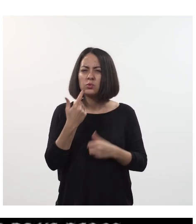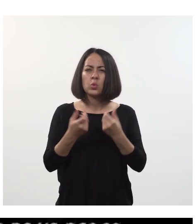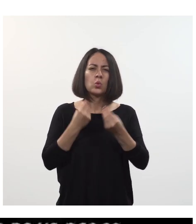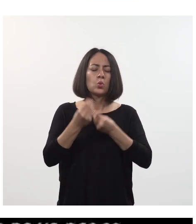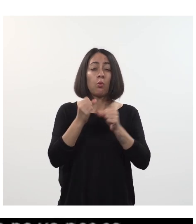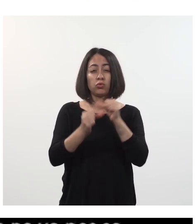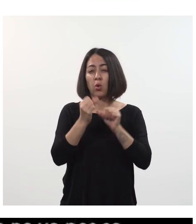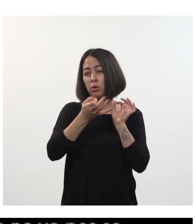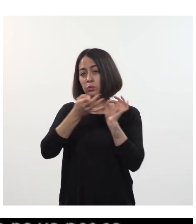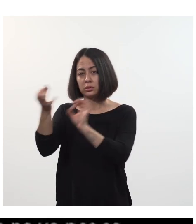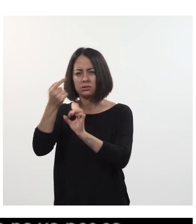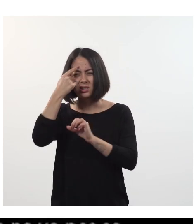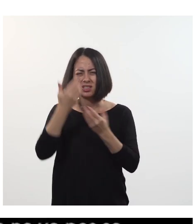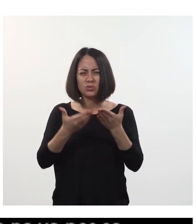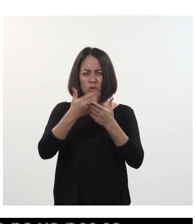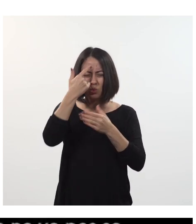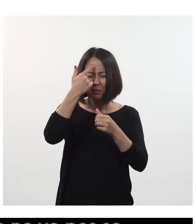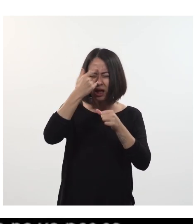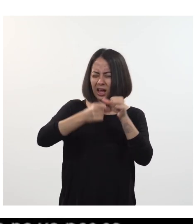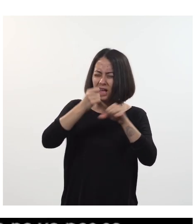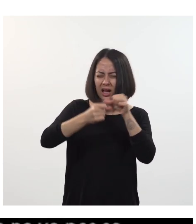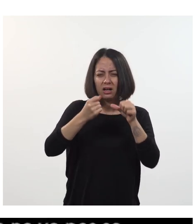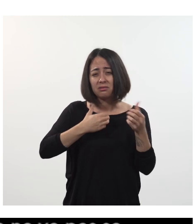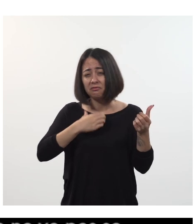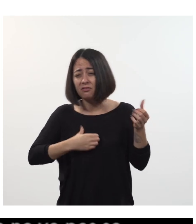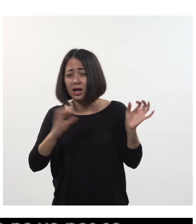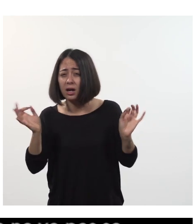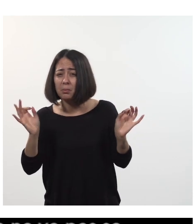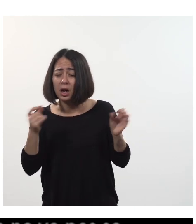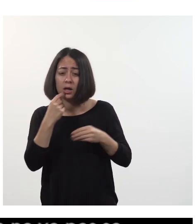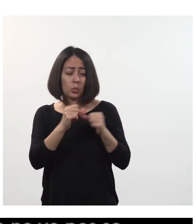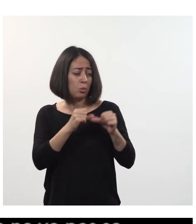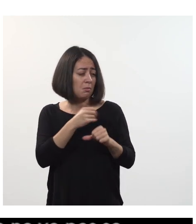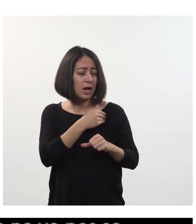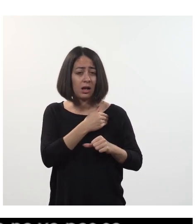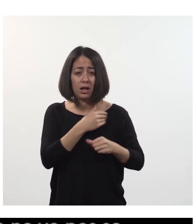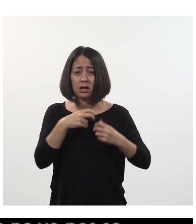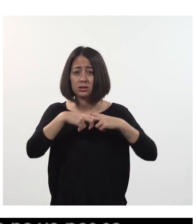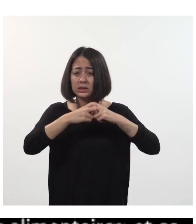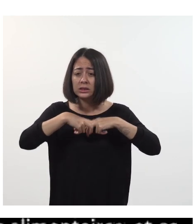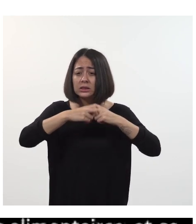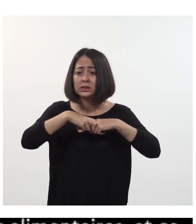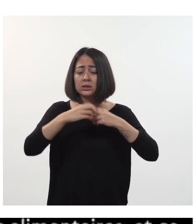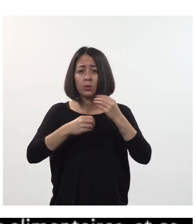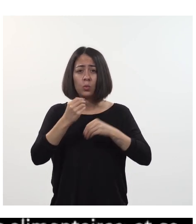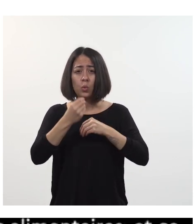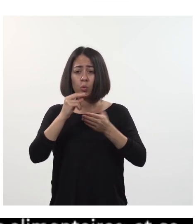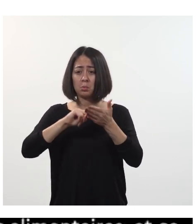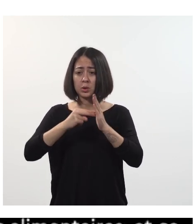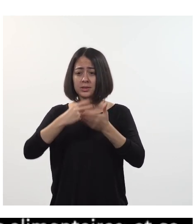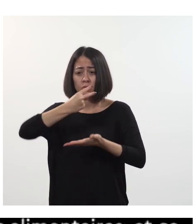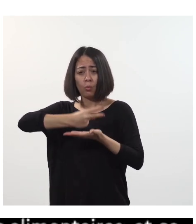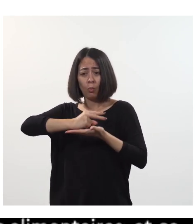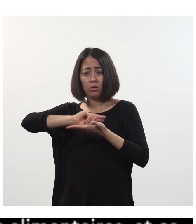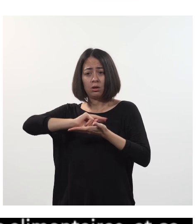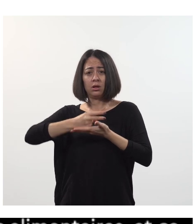a mal, bien sûr, aux articulations, qu'il y a de la spasticité, des luxations, subluxations, une position douloureuse, des